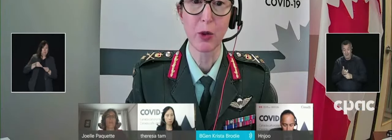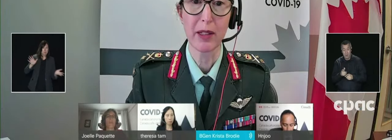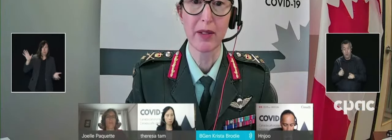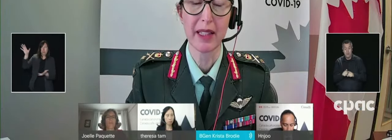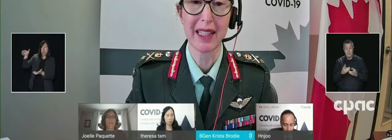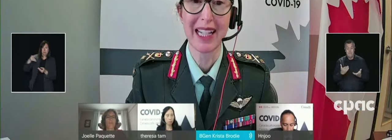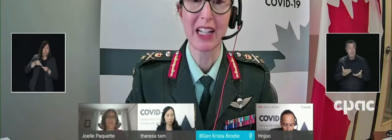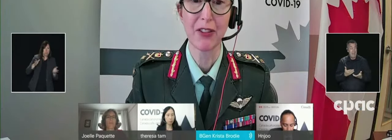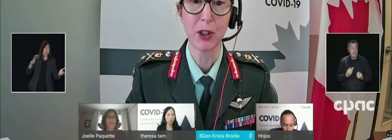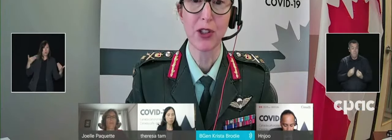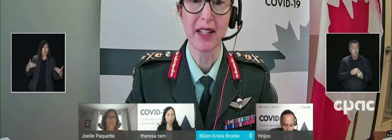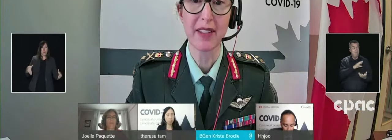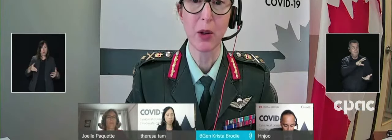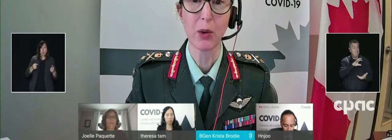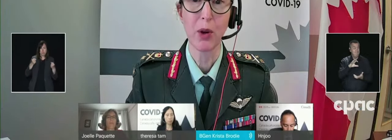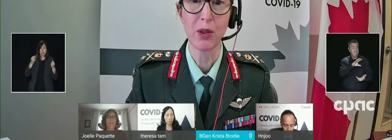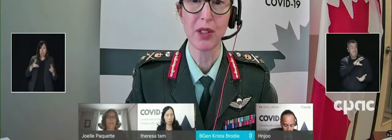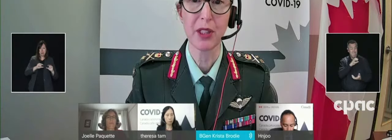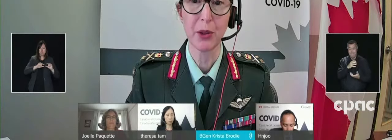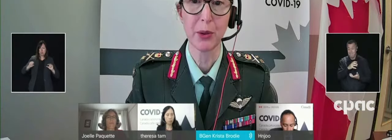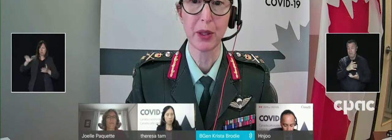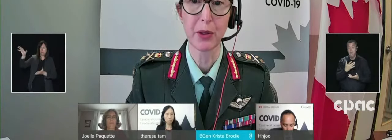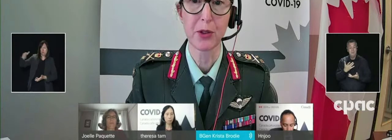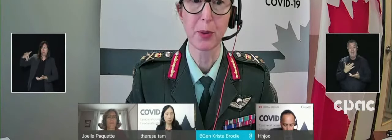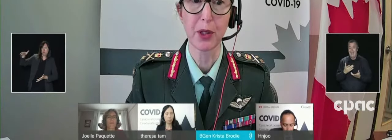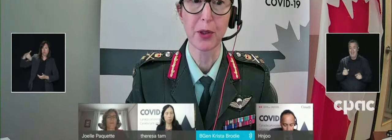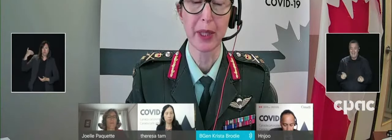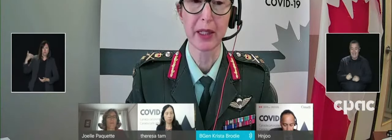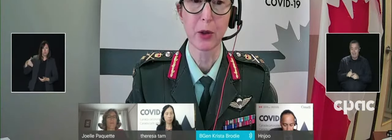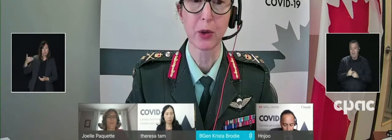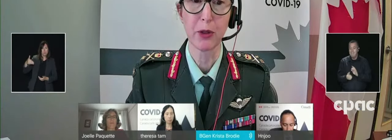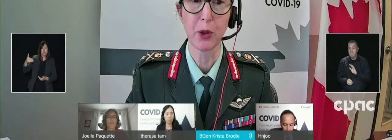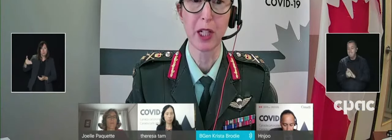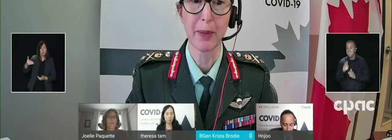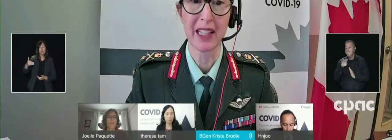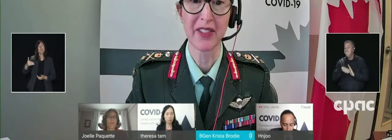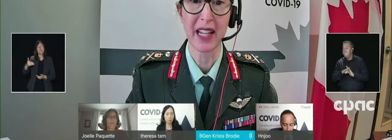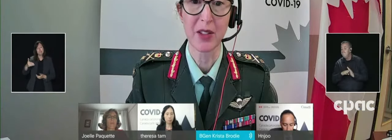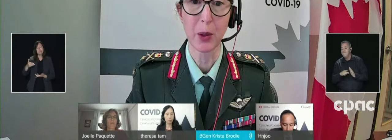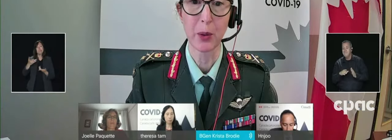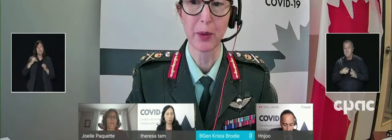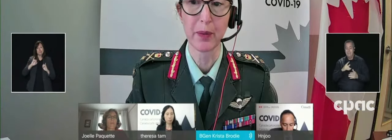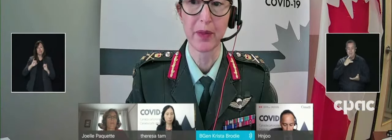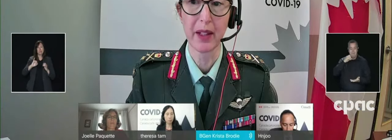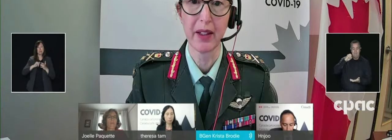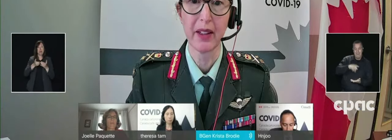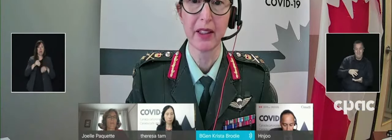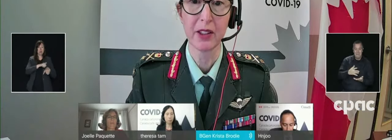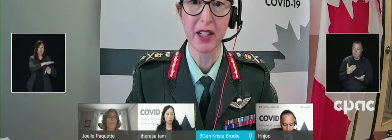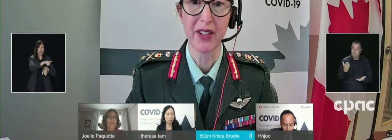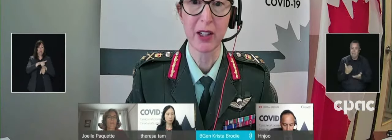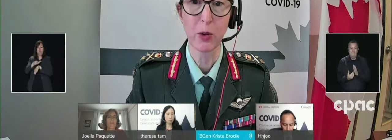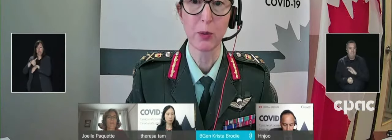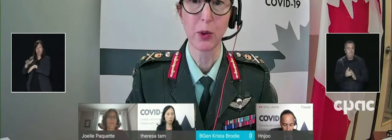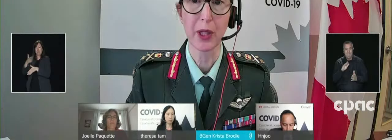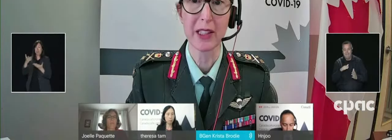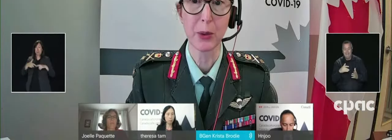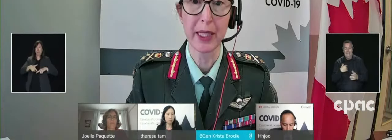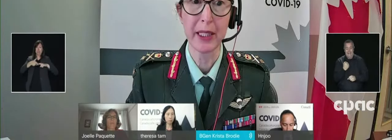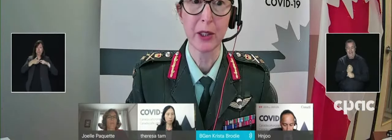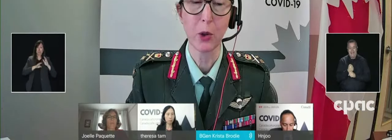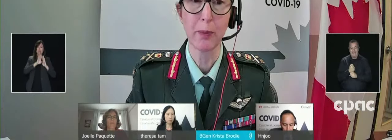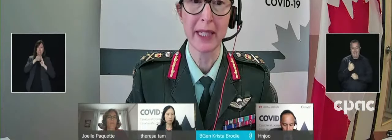grands envois, les fluctuations continuent de se produire au niveau de la planification. Nous travaillons